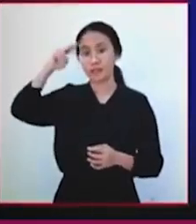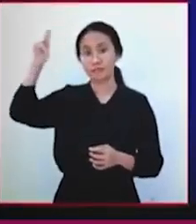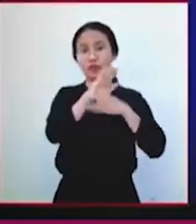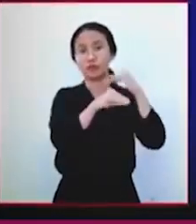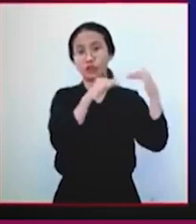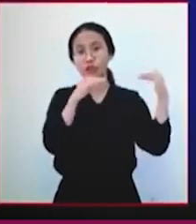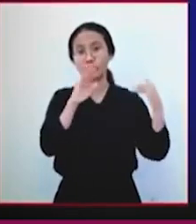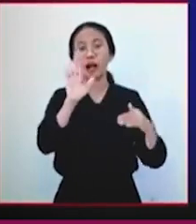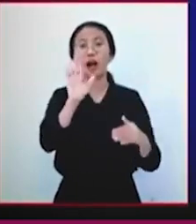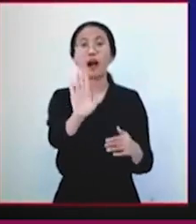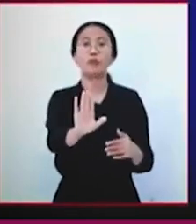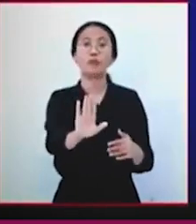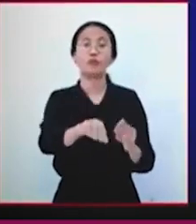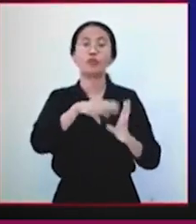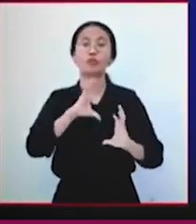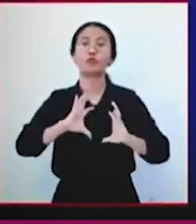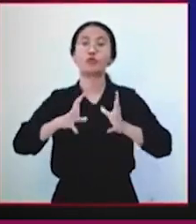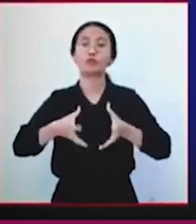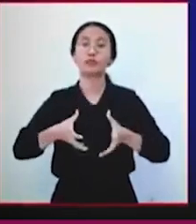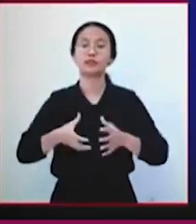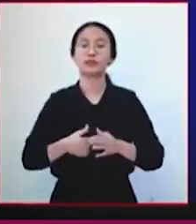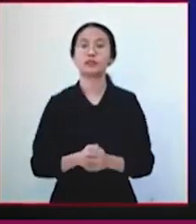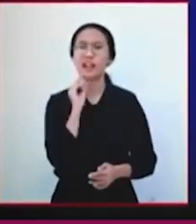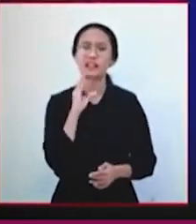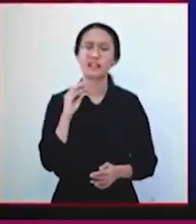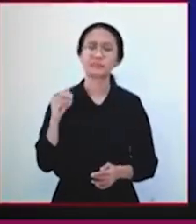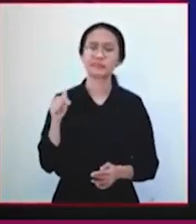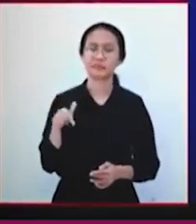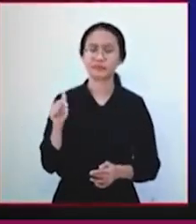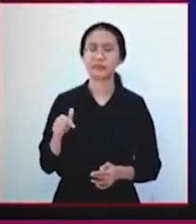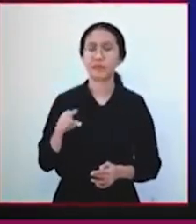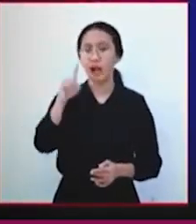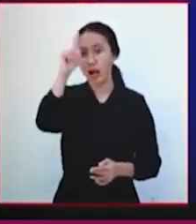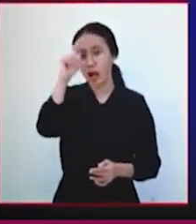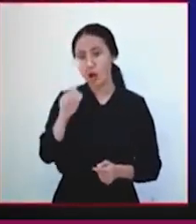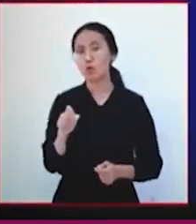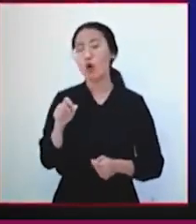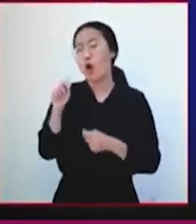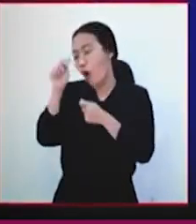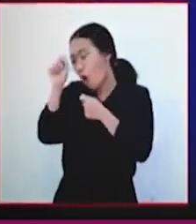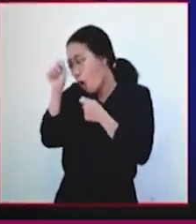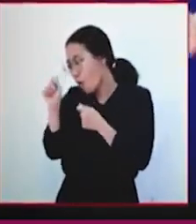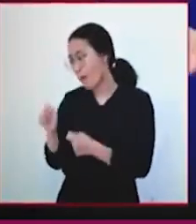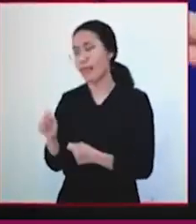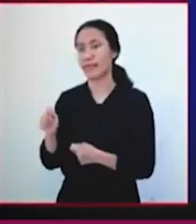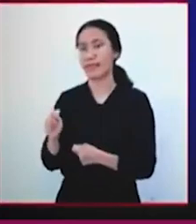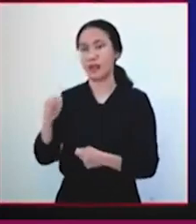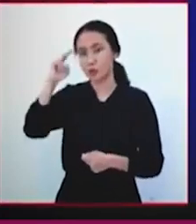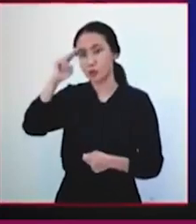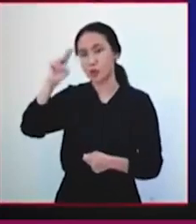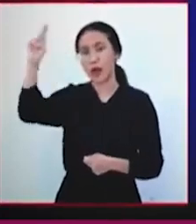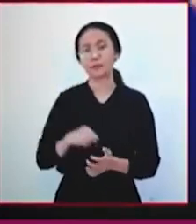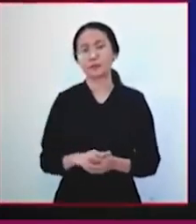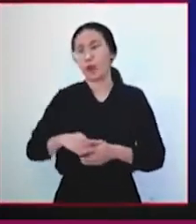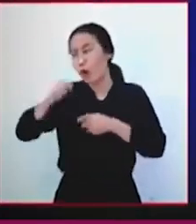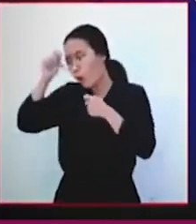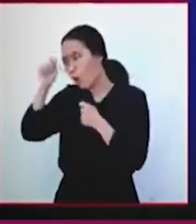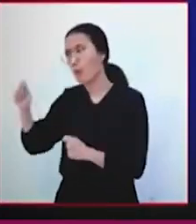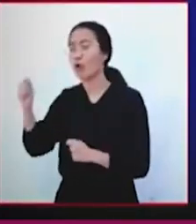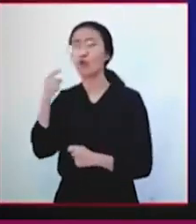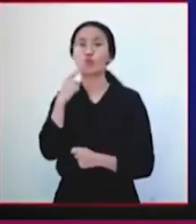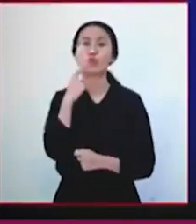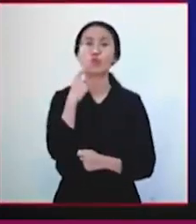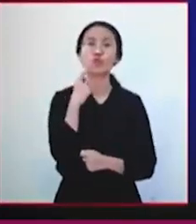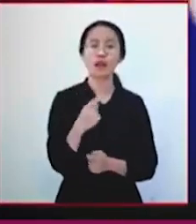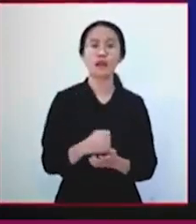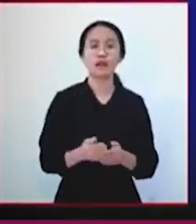maka Jakarta kita dalam hormat kepada dia rasa hormat juga ditunjukkan misalnya